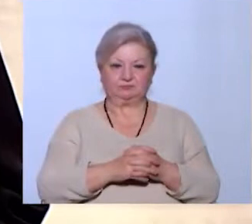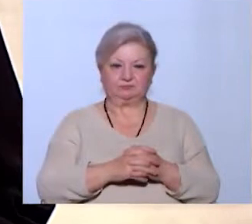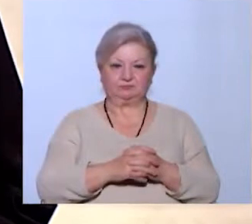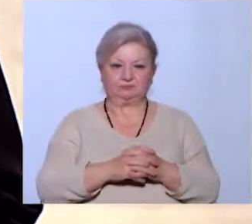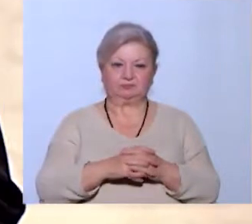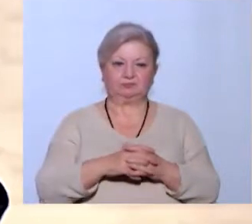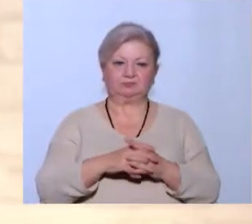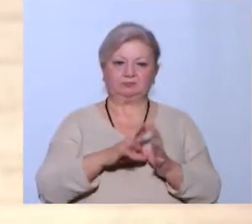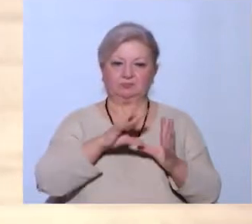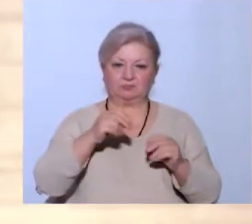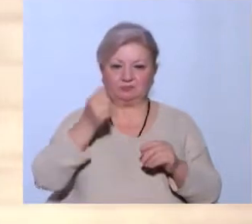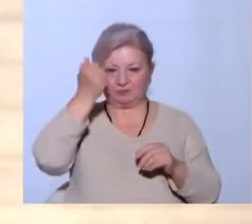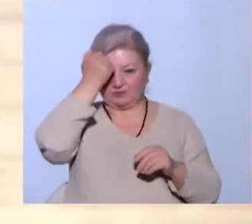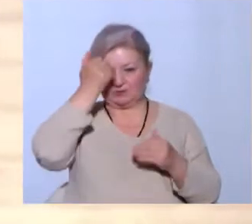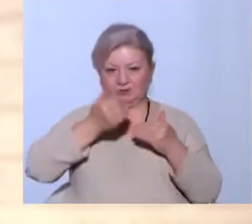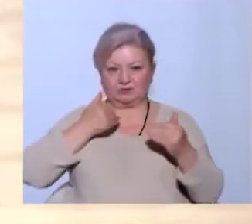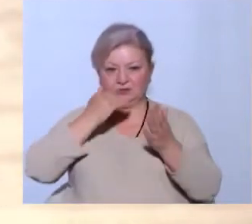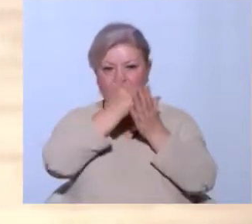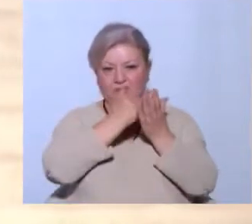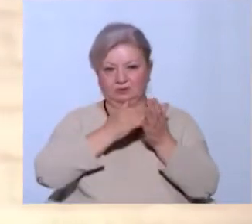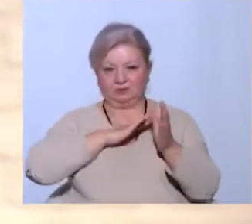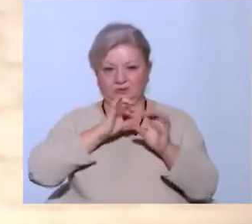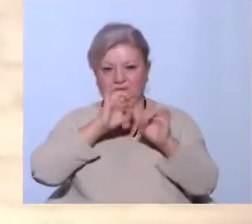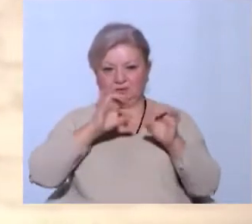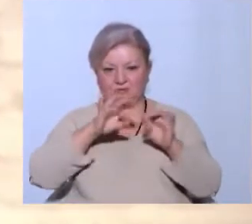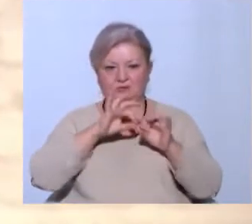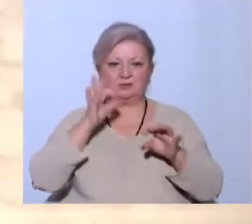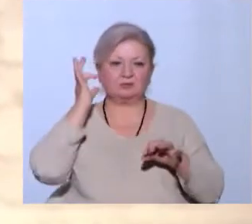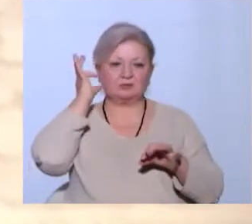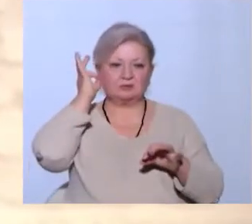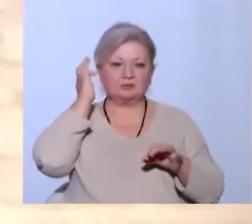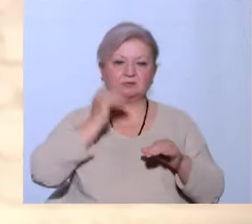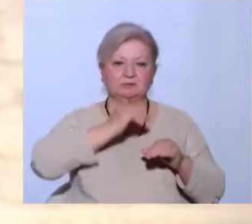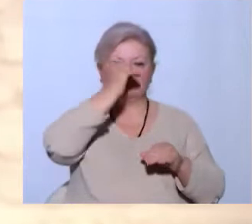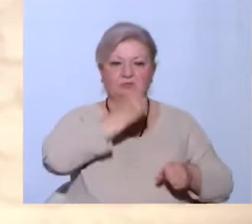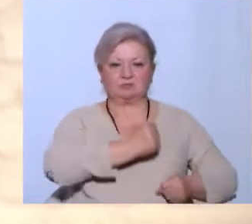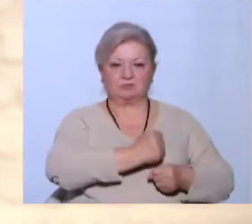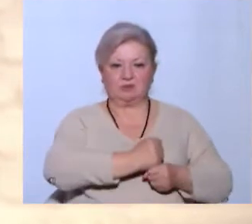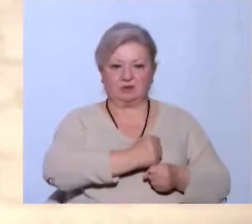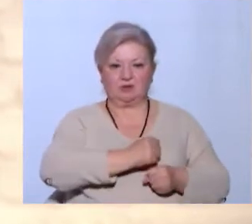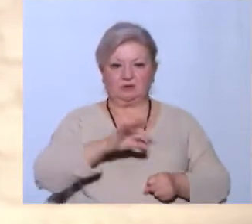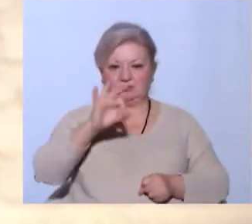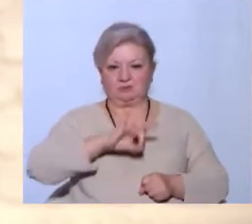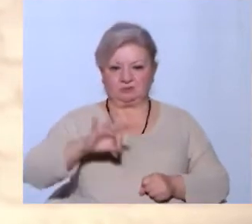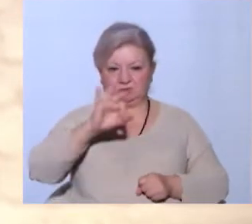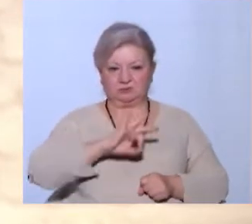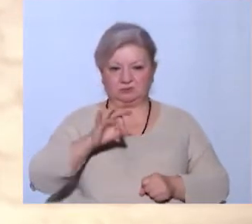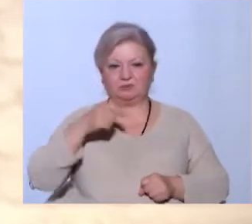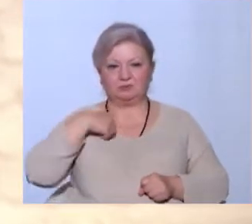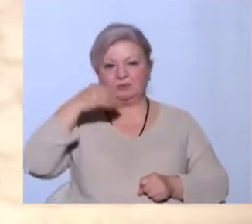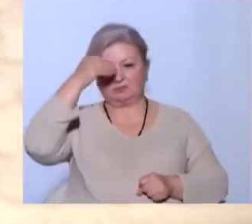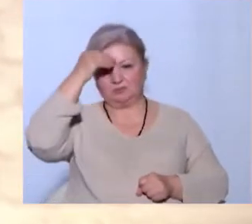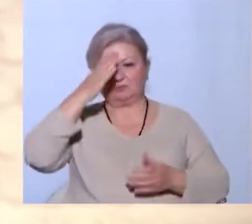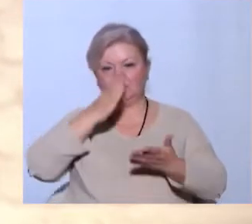Მეგობრებო, როგორც გახსოვთ, წინა განკუთვნილზე ჩვენ ვისაუბრეთ სამეგრელო ზემოსვანეთის რეგიონის შესახებ. Და იმედია თქვენ